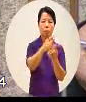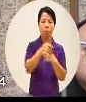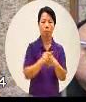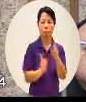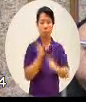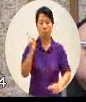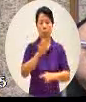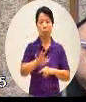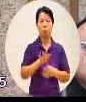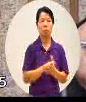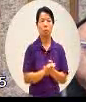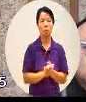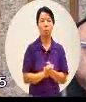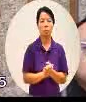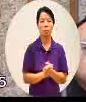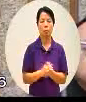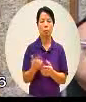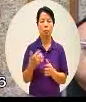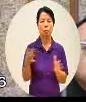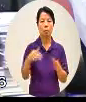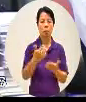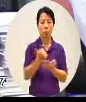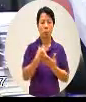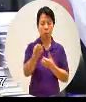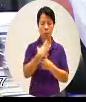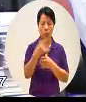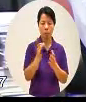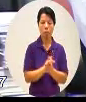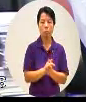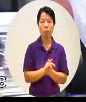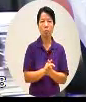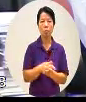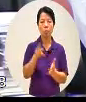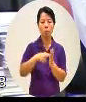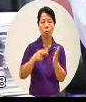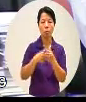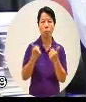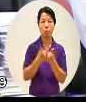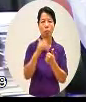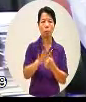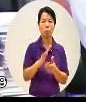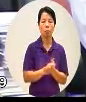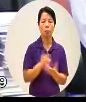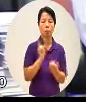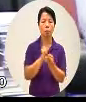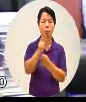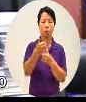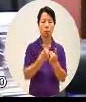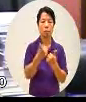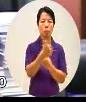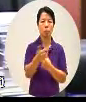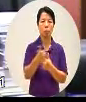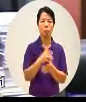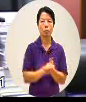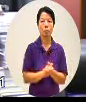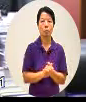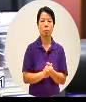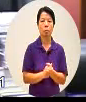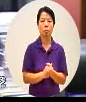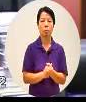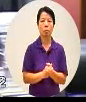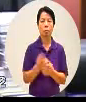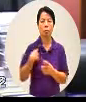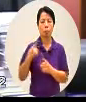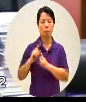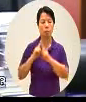差异。就说 那你陪本席开过说明会，对不对？ 对，那是议员也有这个， 对吗？ 对，也有到现场 参